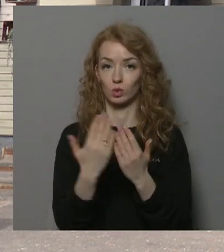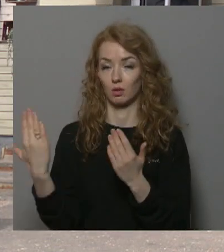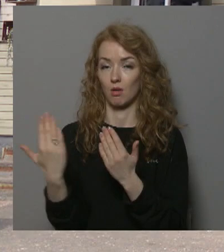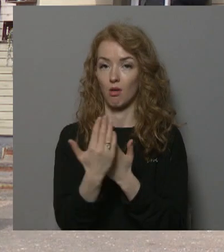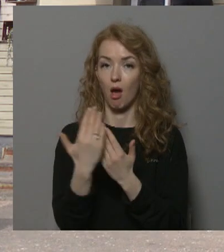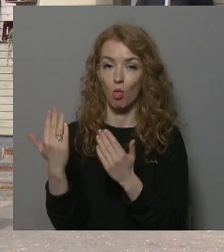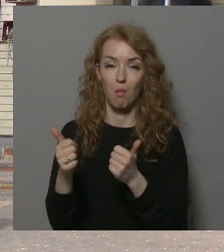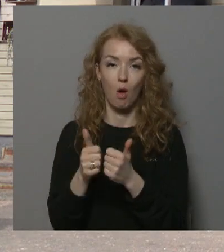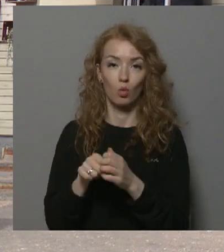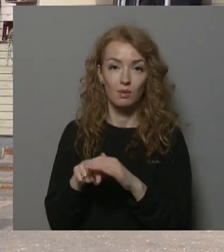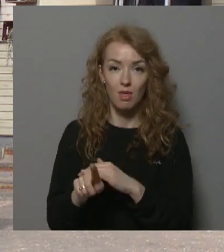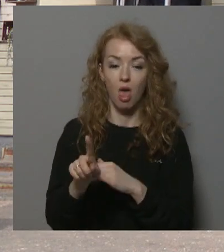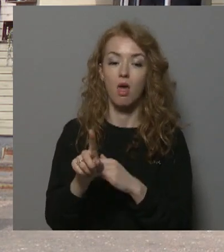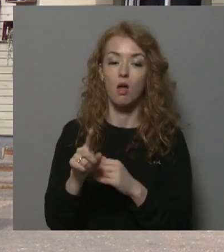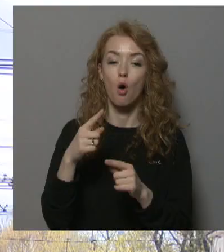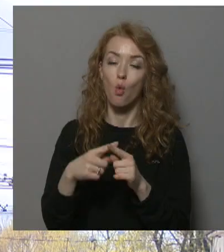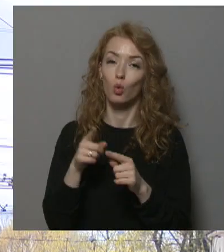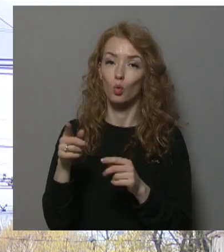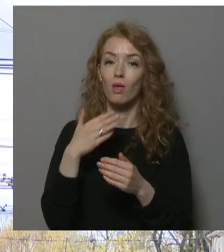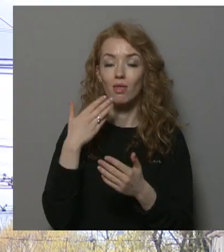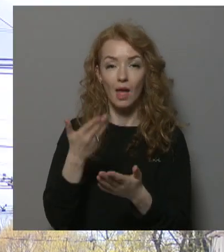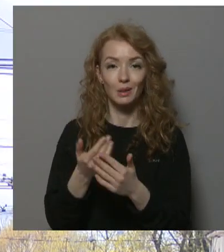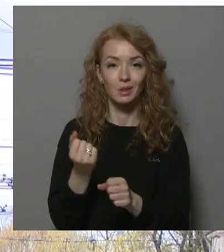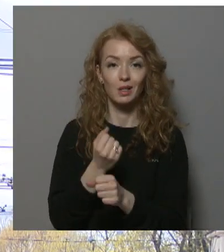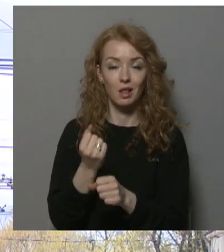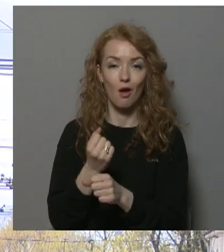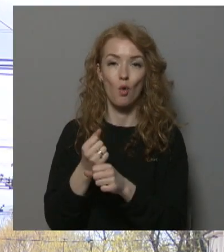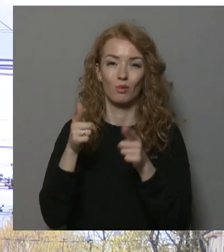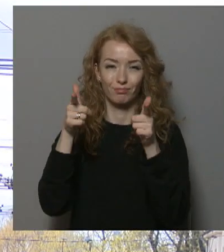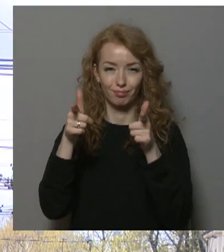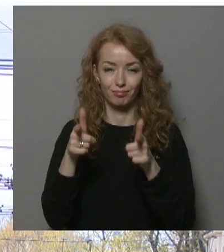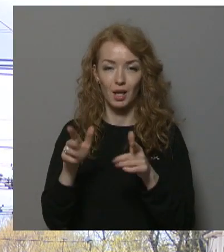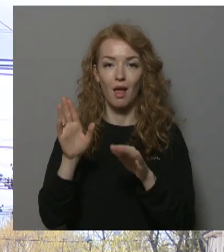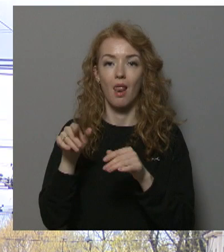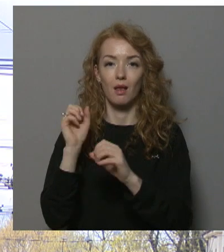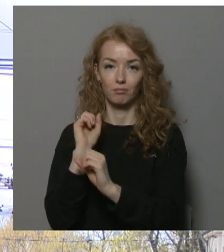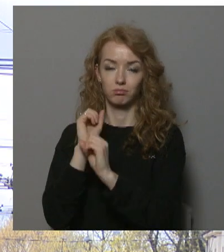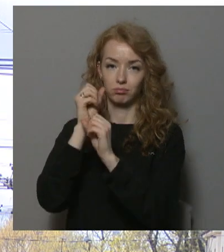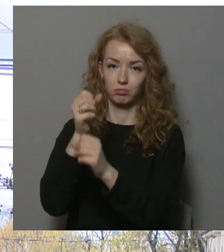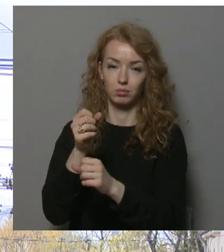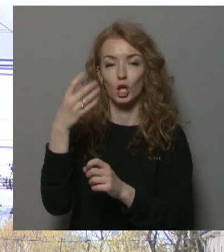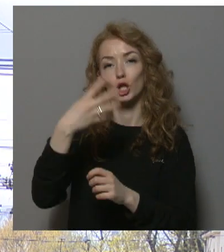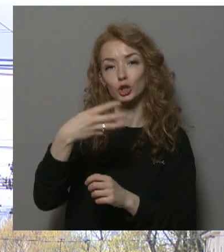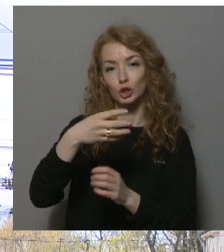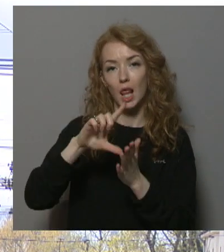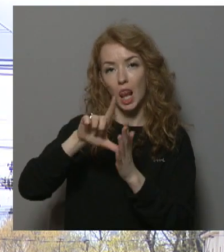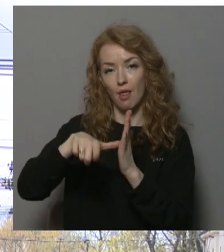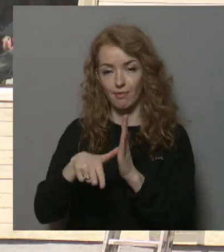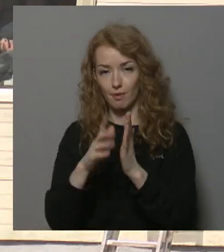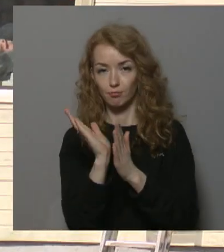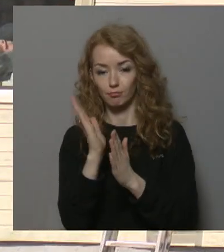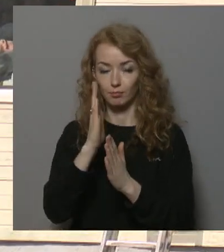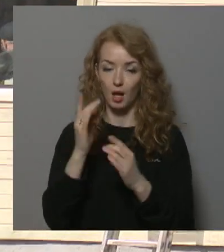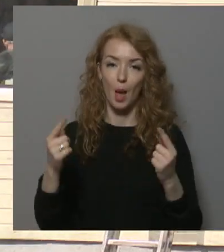ieejai. Karoga kāta turētāju ieteicams izgatavot tā, lai tajā ievietotais karoga kāds atrastos 40 grādu leņķī